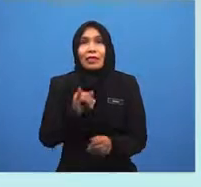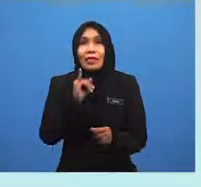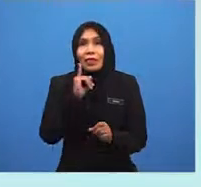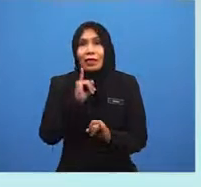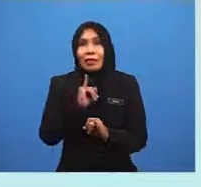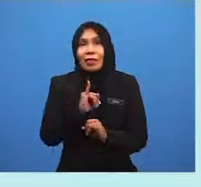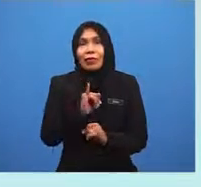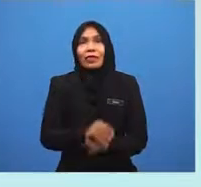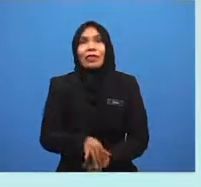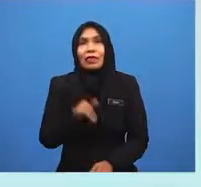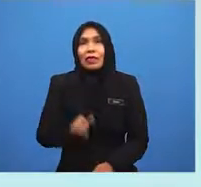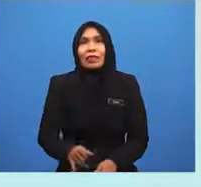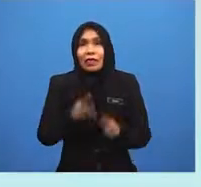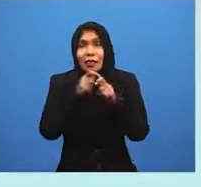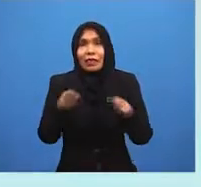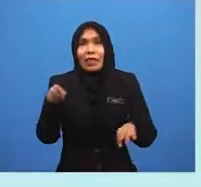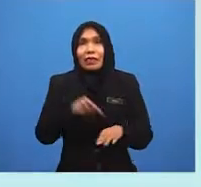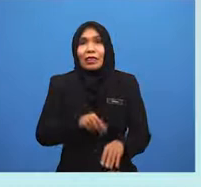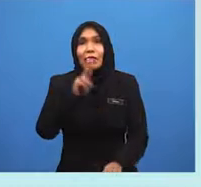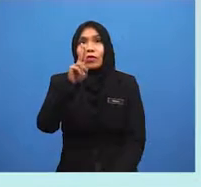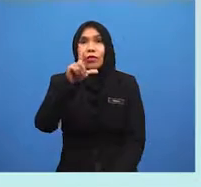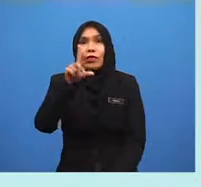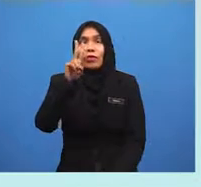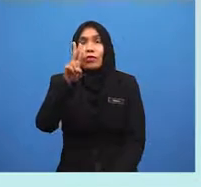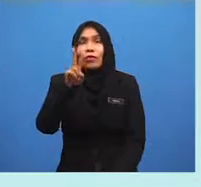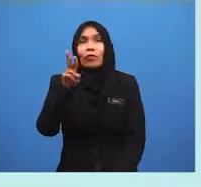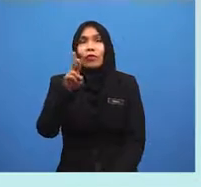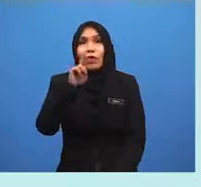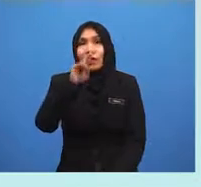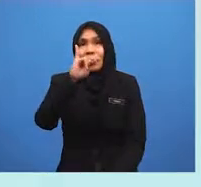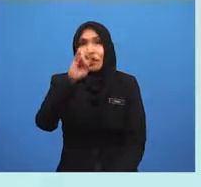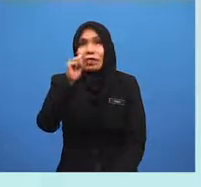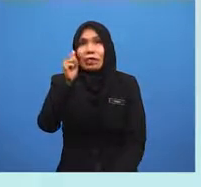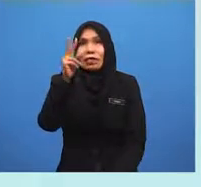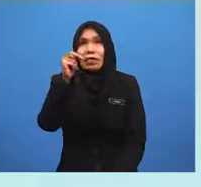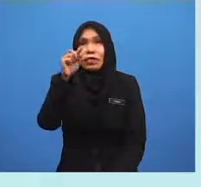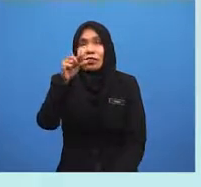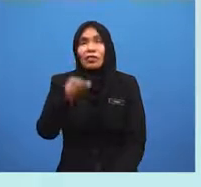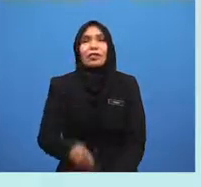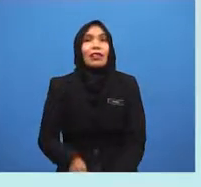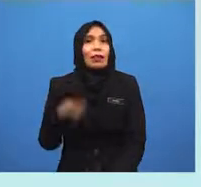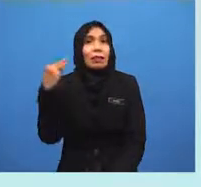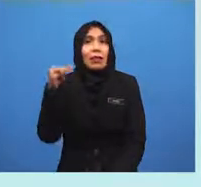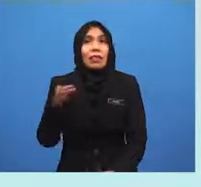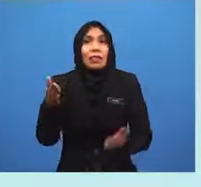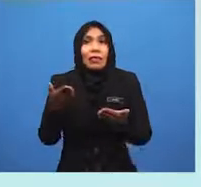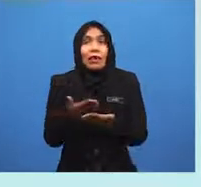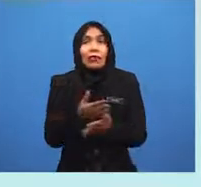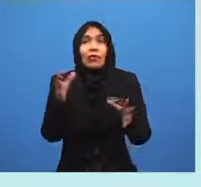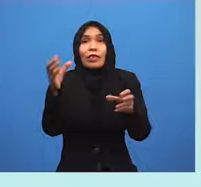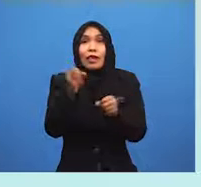di Pekan Ulu Riang. Mereka baru mendapat cahaya mata.